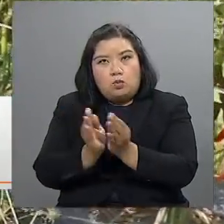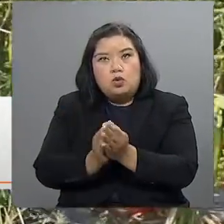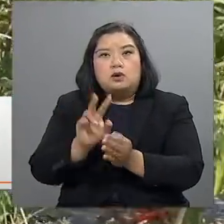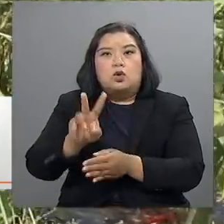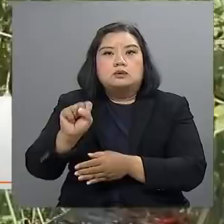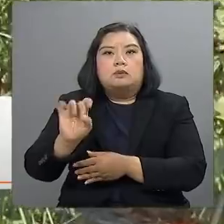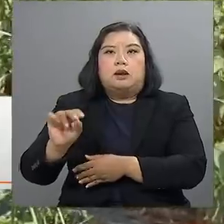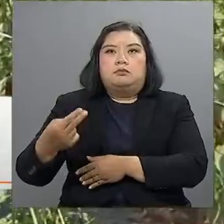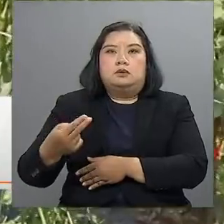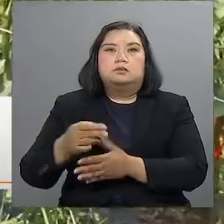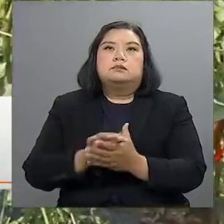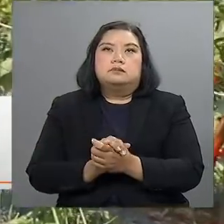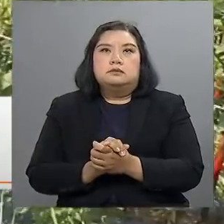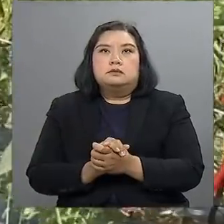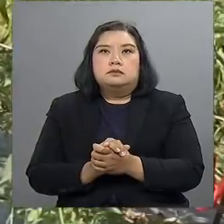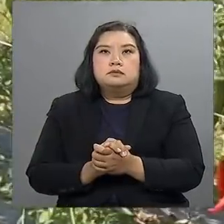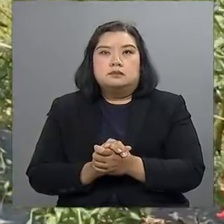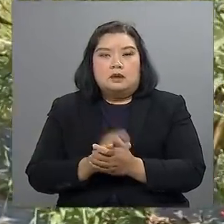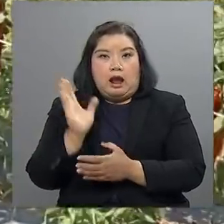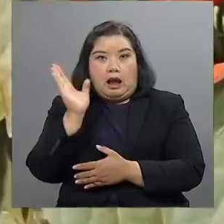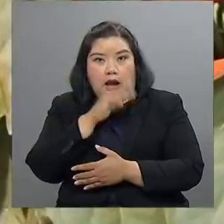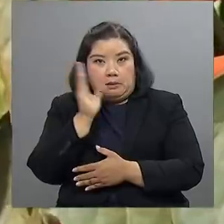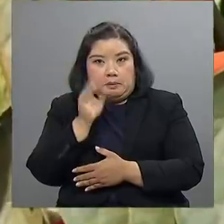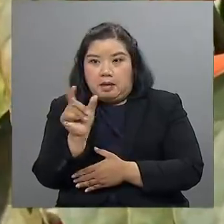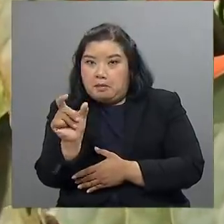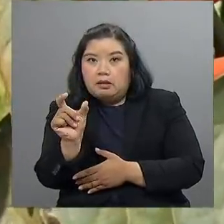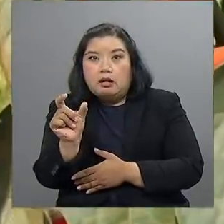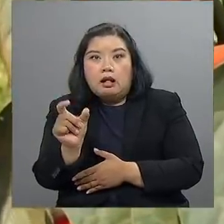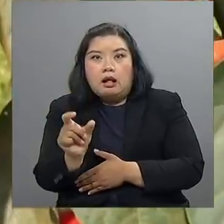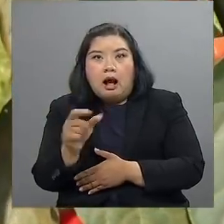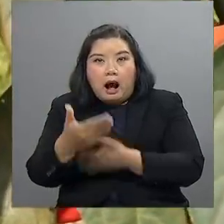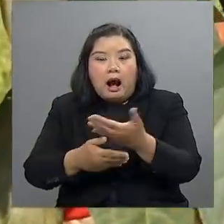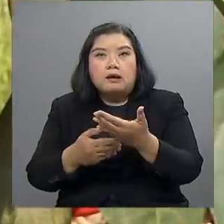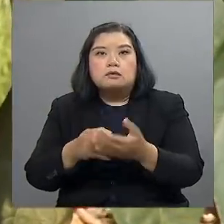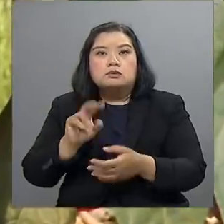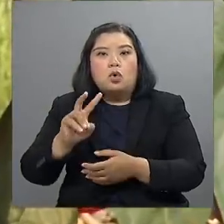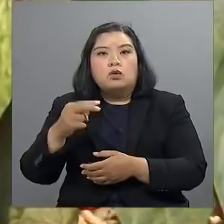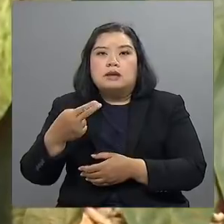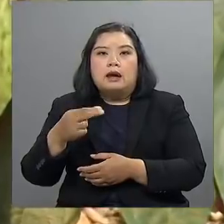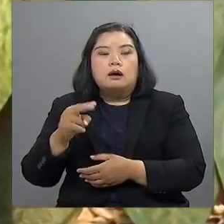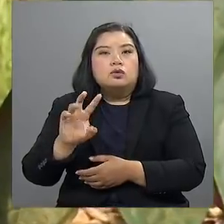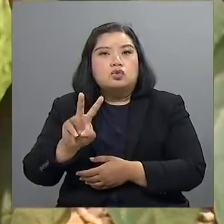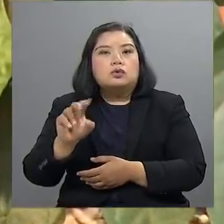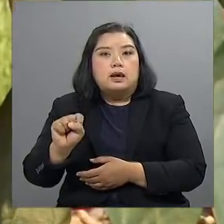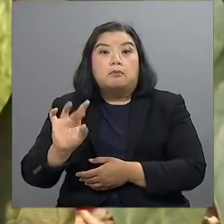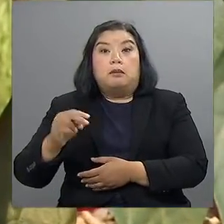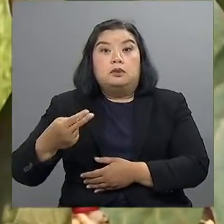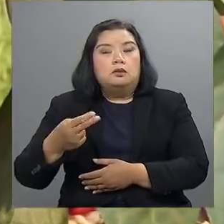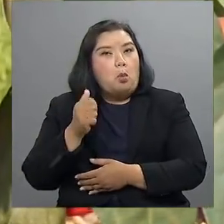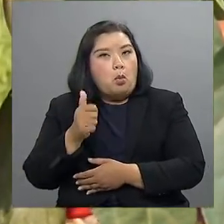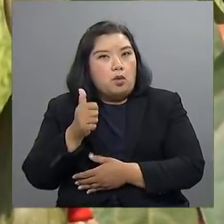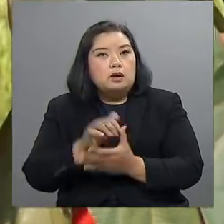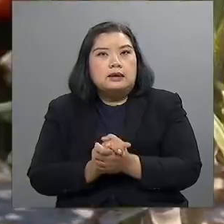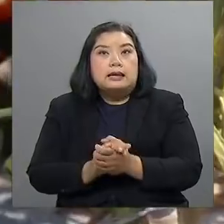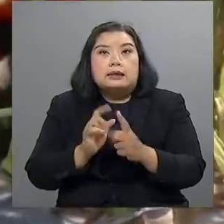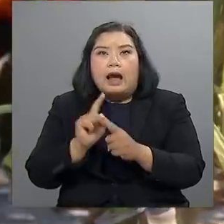200,800 ค่ะนะ ค ะ มันเม็ดใหญ่พริกนะคุณผู้ชมคือคุณทองแดงยังฝากข้อคิดอีกว่าเกษตรกรคนไหนที่จะหันมาปลูกพืชใช้น้ำน้อยคุ